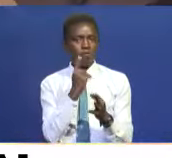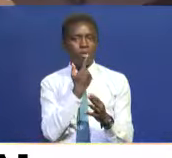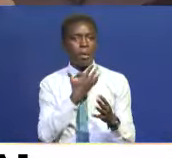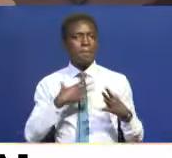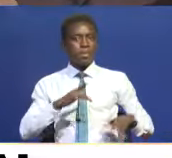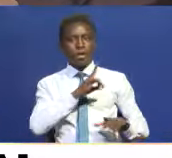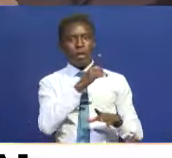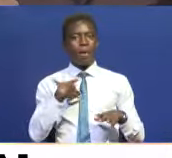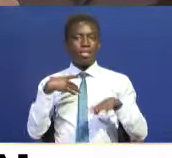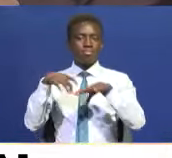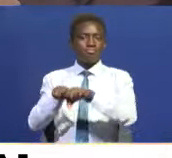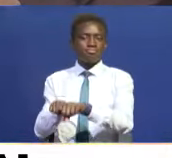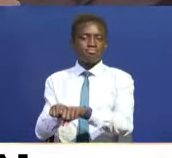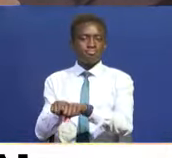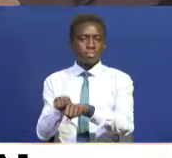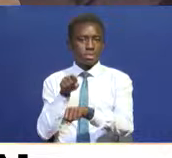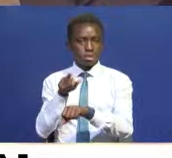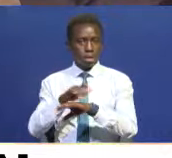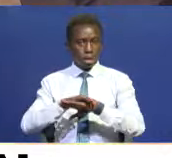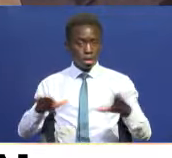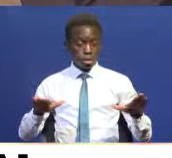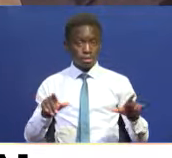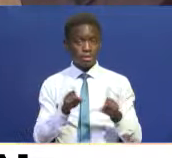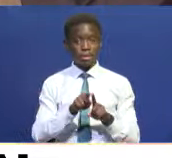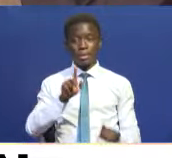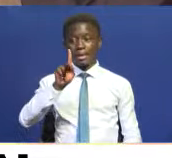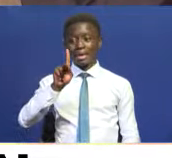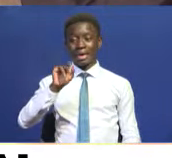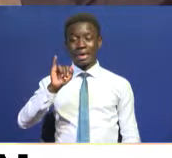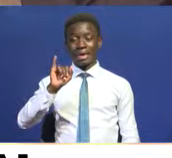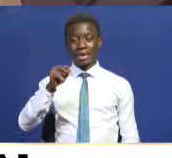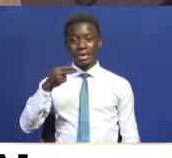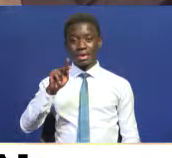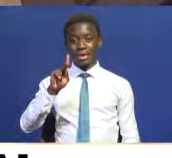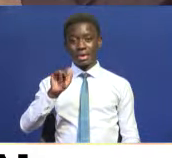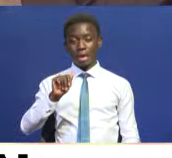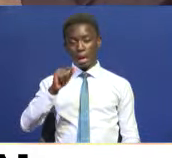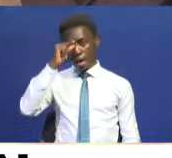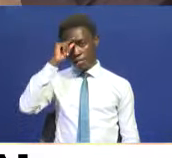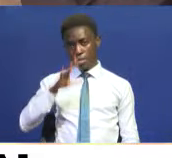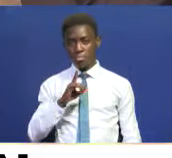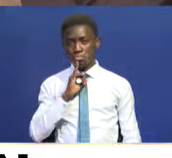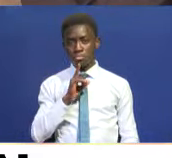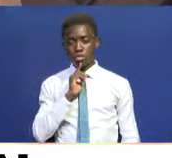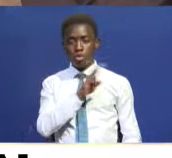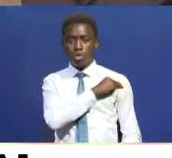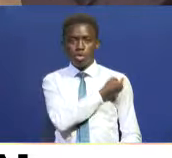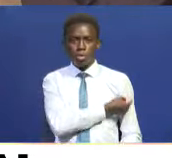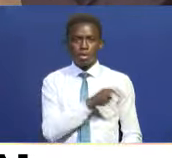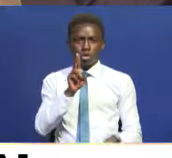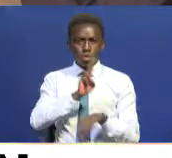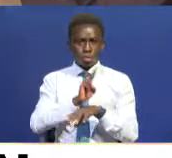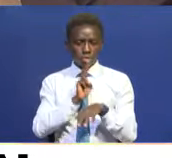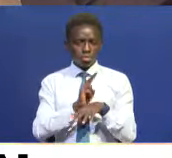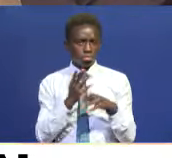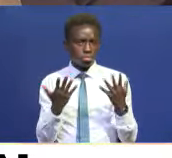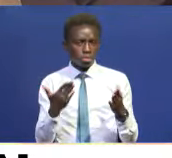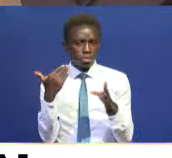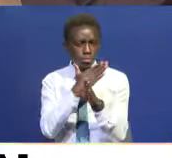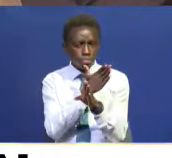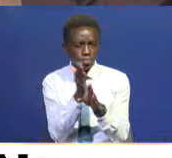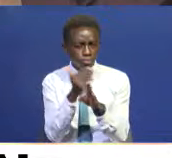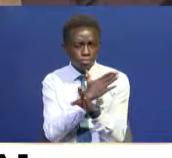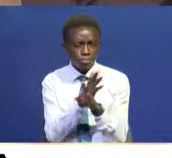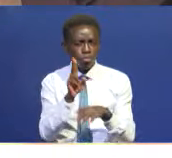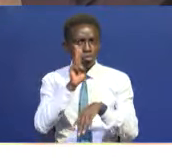seneti kuhusu afya, Kihika alisisitiza kwamba wakurugenzi wa hospitali hiyo walitumia ulagai ili kuongezewa muda wa kukodisha ardhi hiyo pamoja